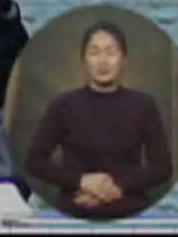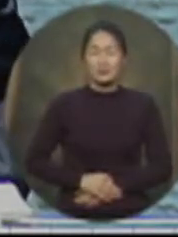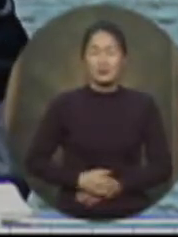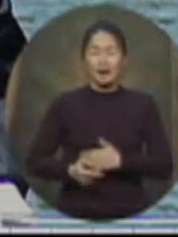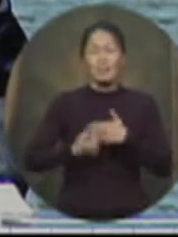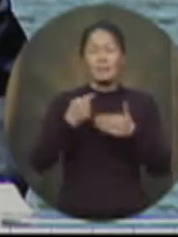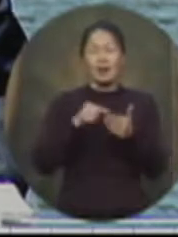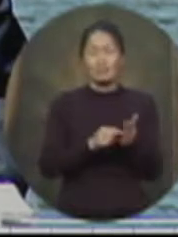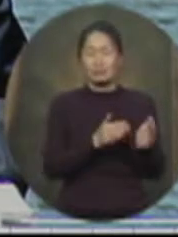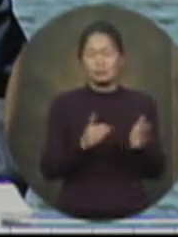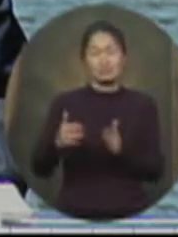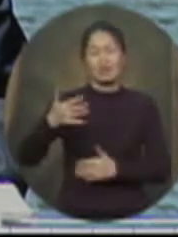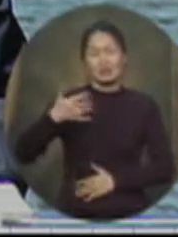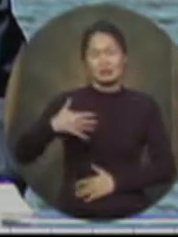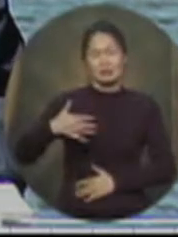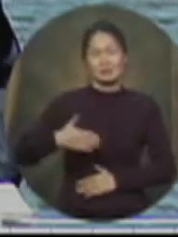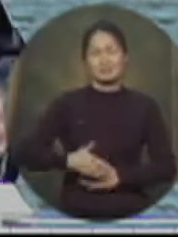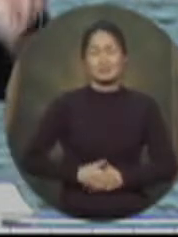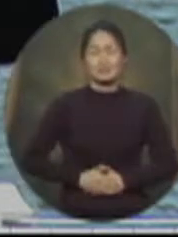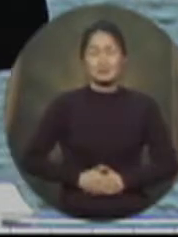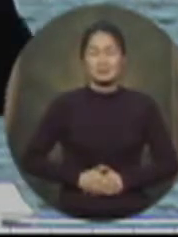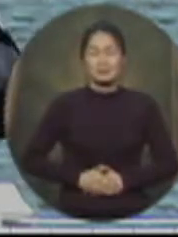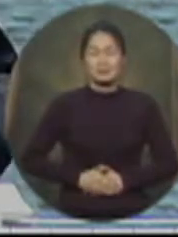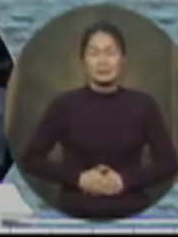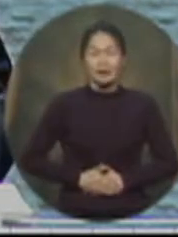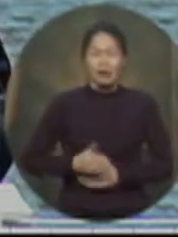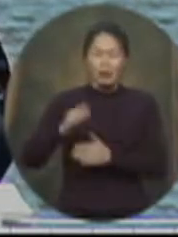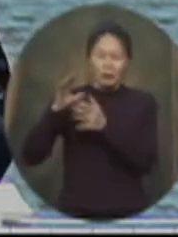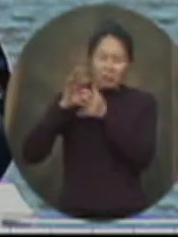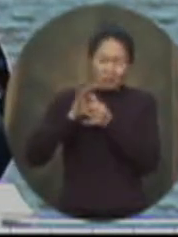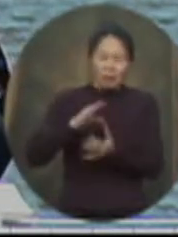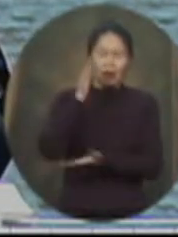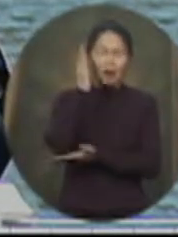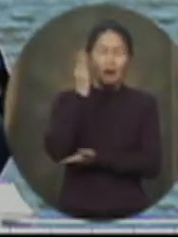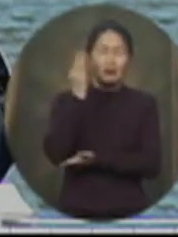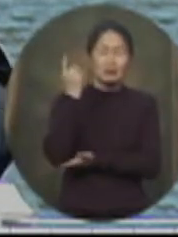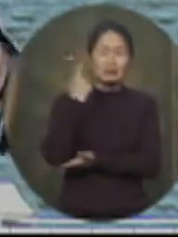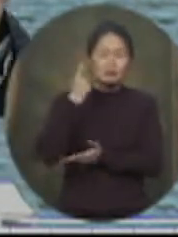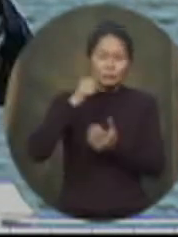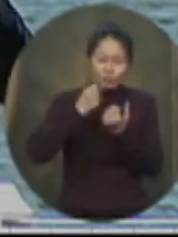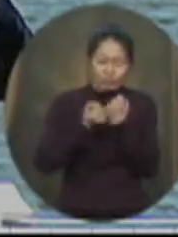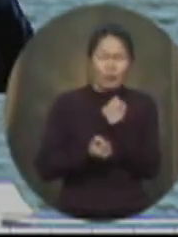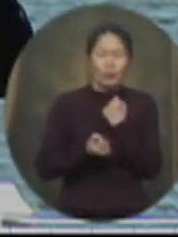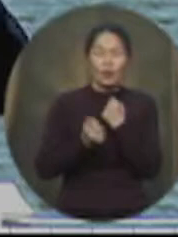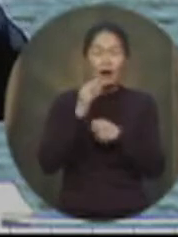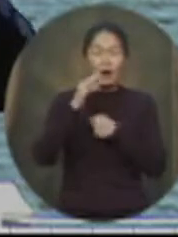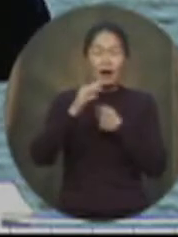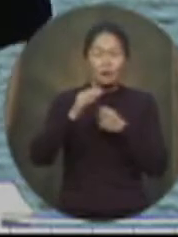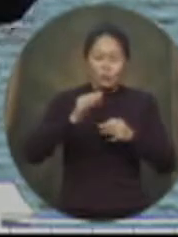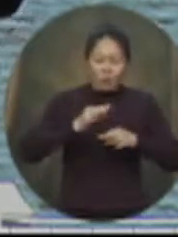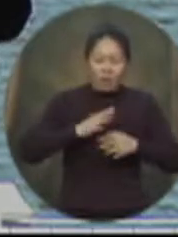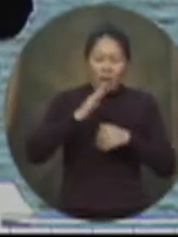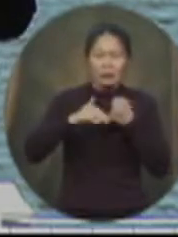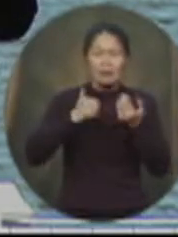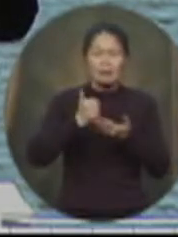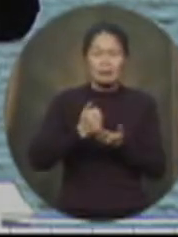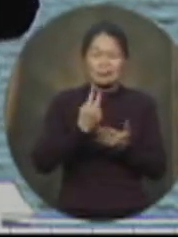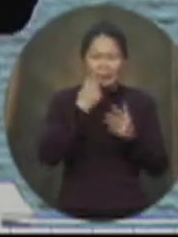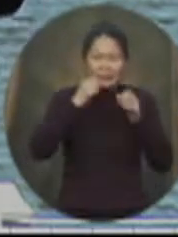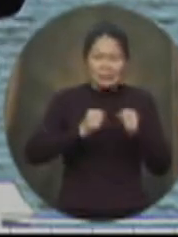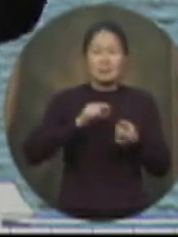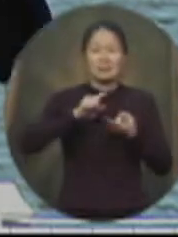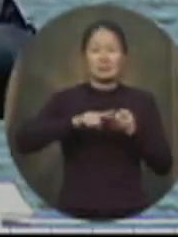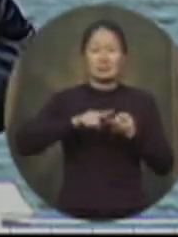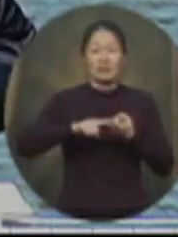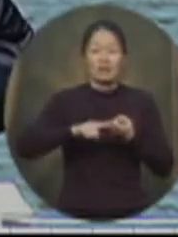마음 준비가 안 돼 있는 거죠 그렇게 설교를 듣고도 놀라온 하나님의 역사에 하나님 살아가겠습니다 돼서